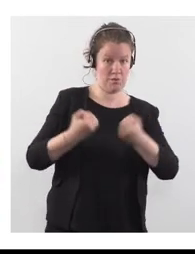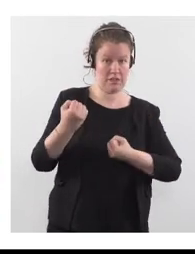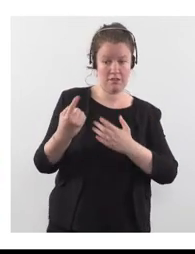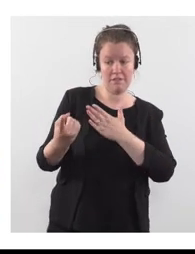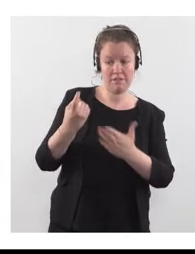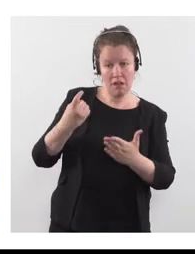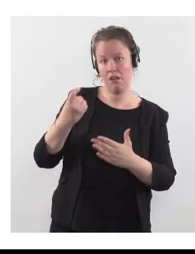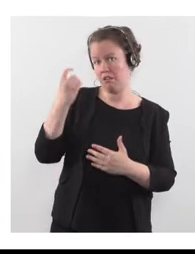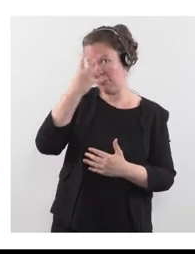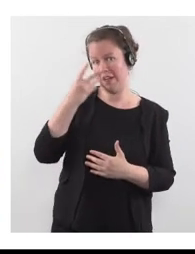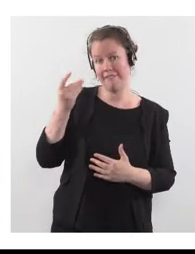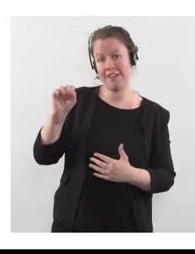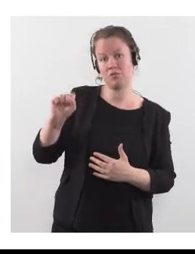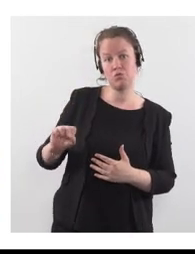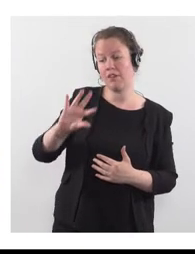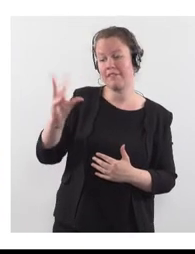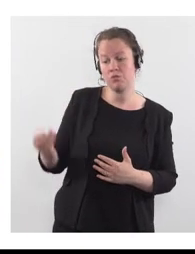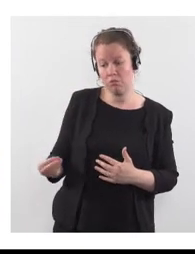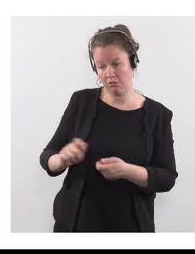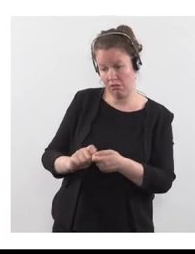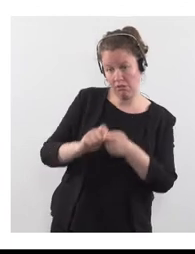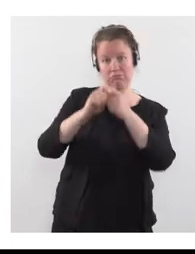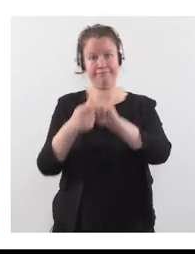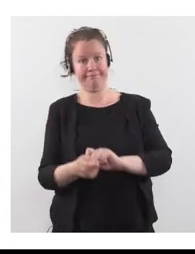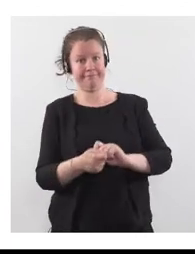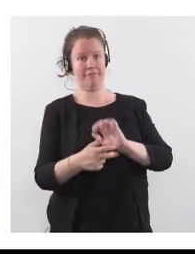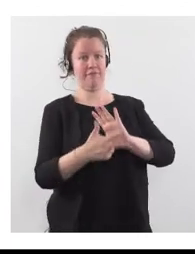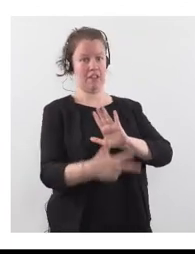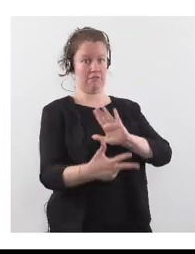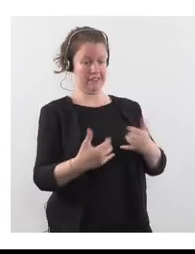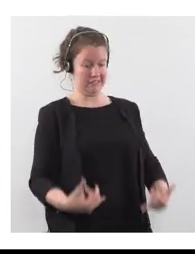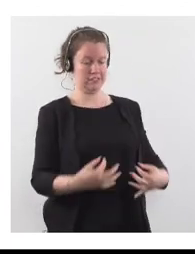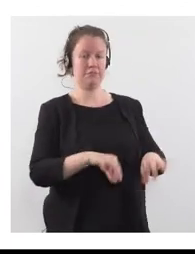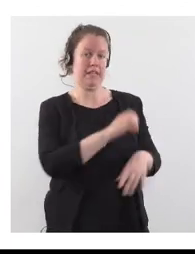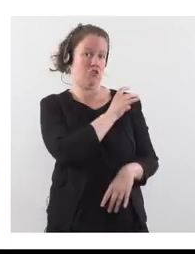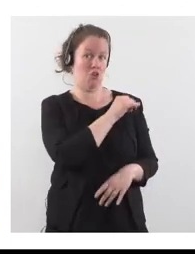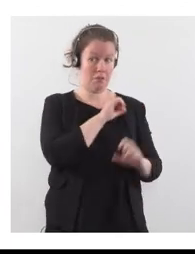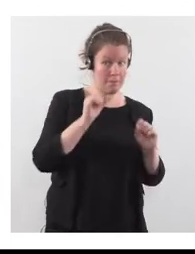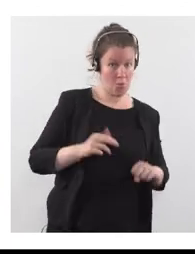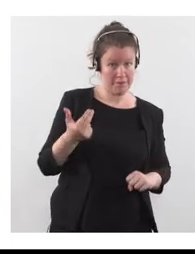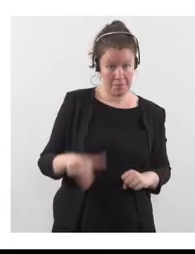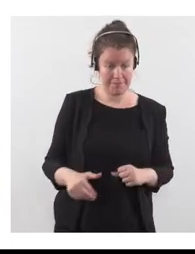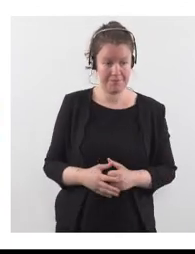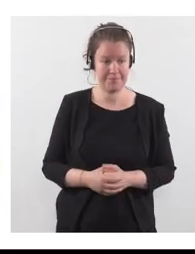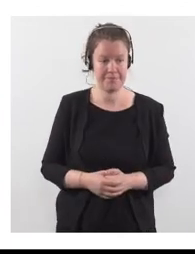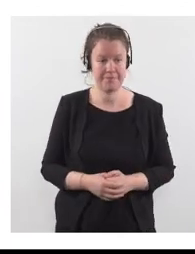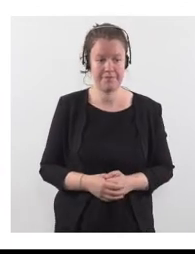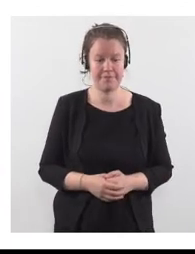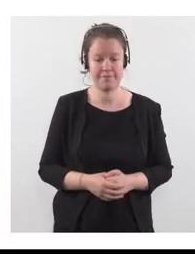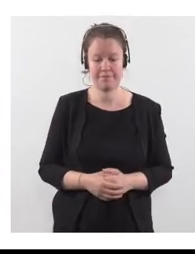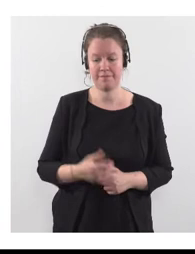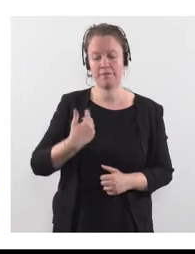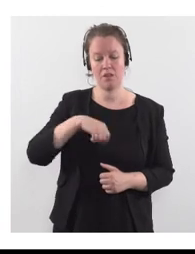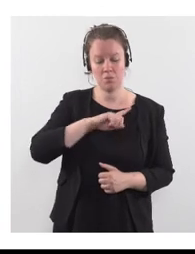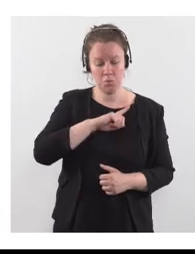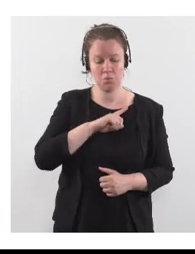Sud pour qu'il puisse être valide en Irlande. Nous avons commencé à travailler avec eux également. Nous avons apporté